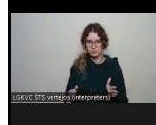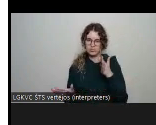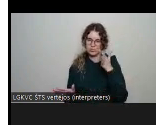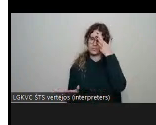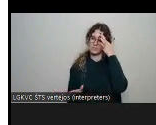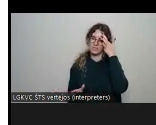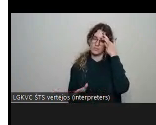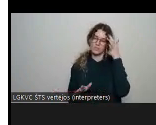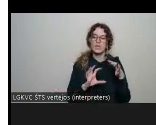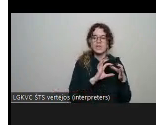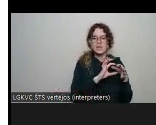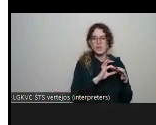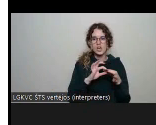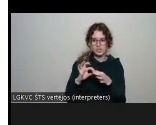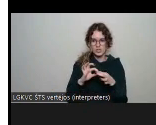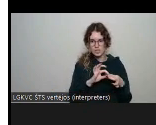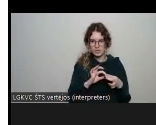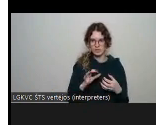arba